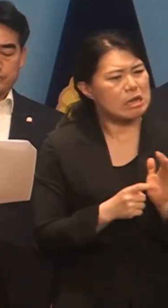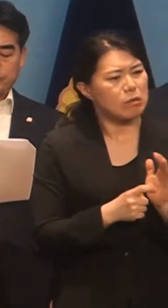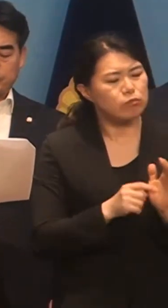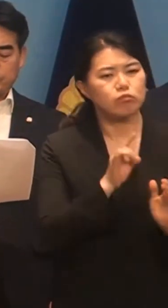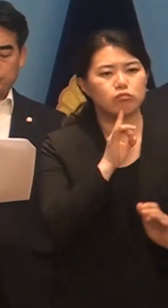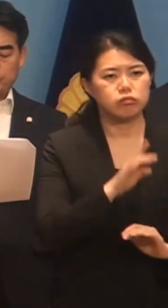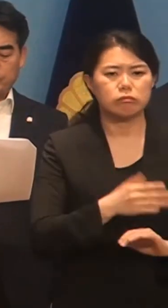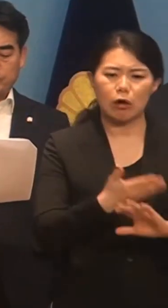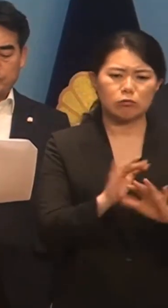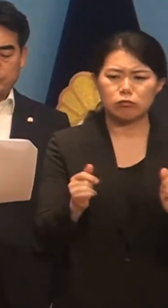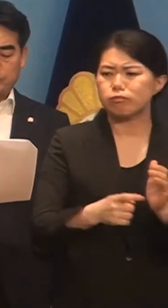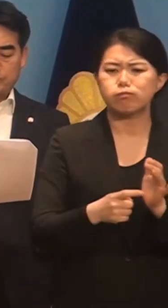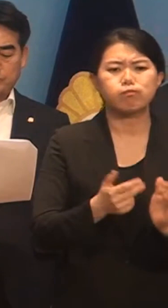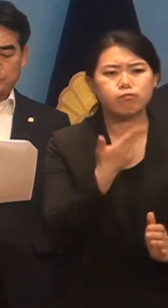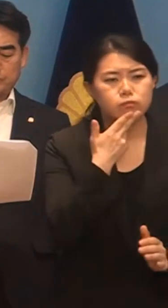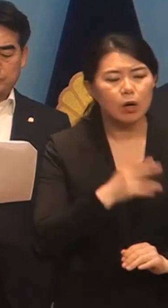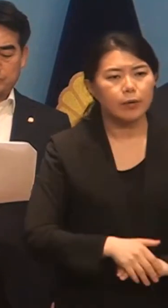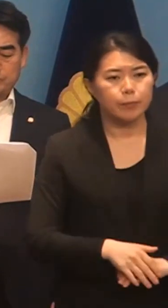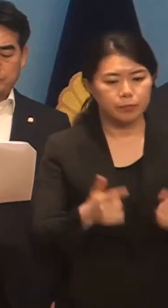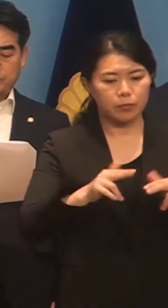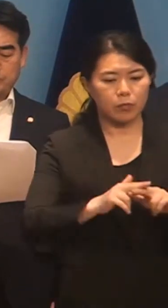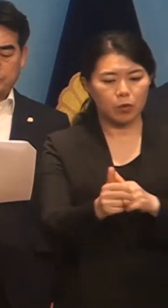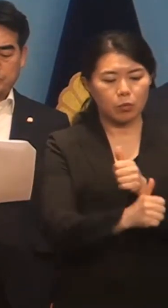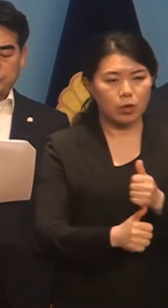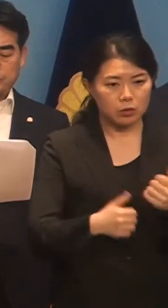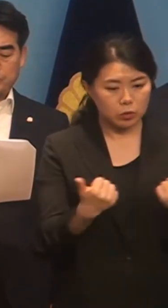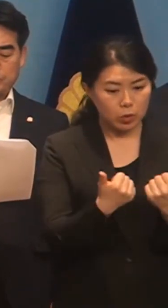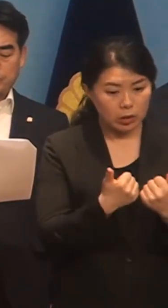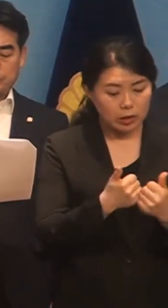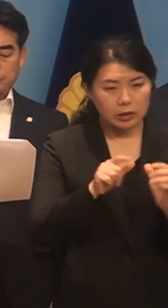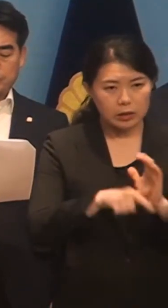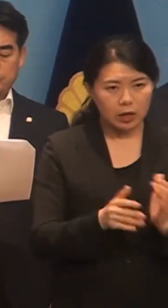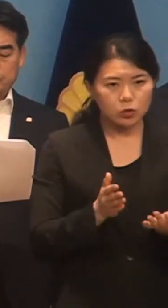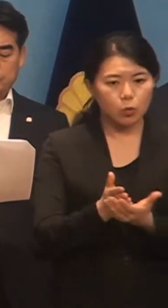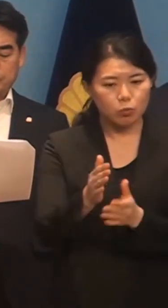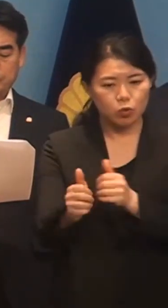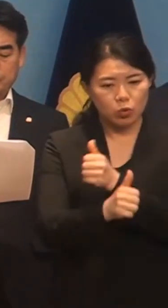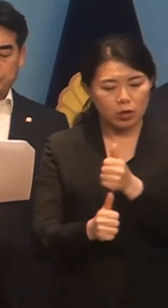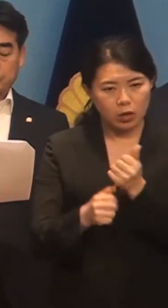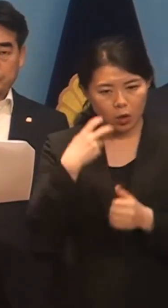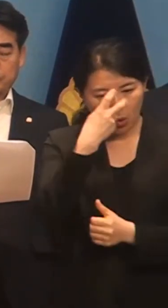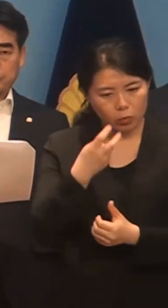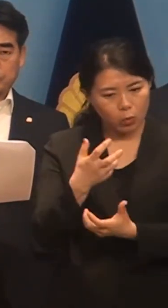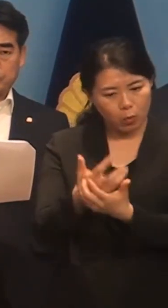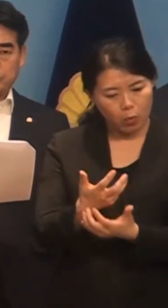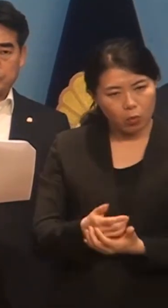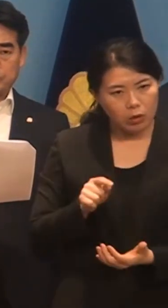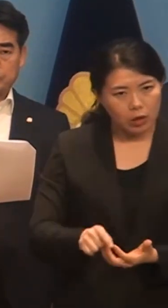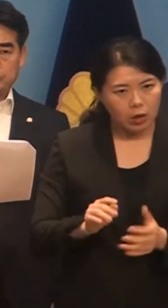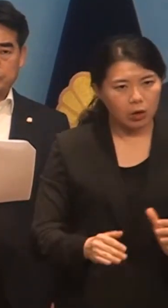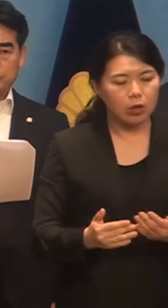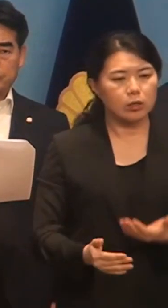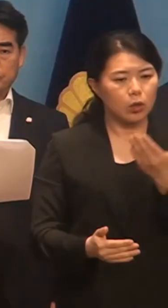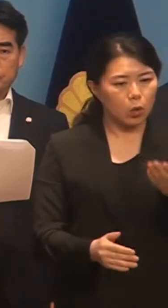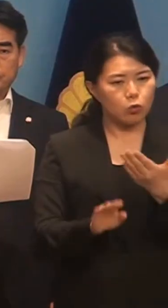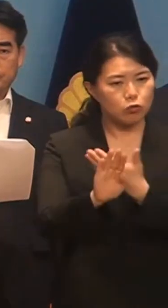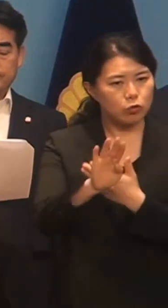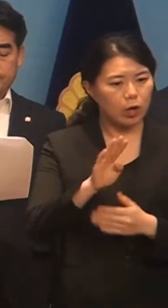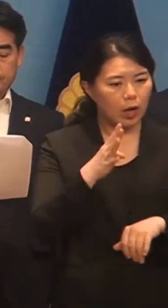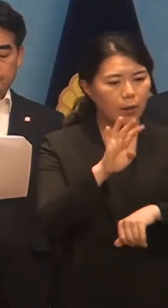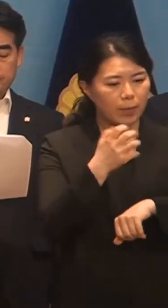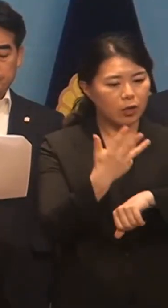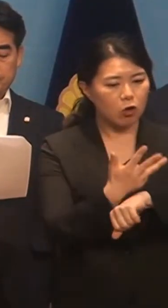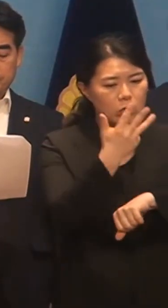뿐입니다. 또한 상임위 안건심사 시 전문위원회의 검토 보고서는 위원회 상정일